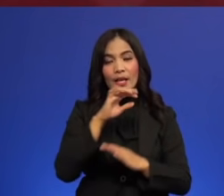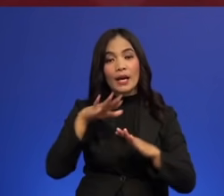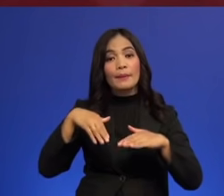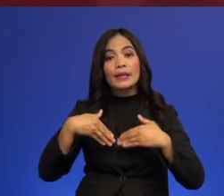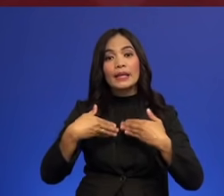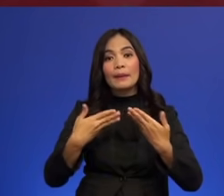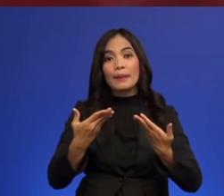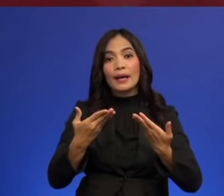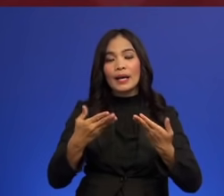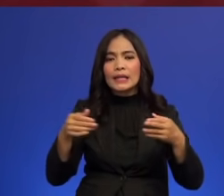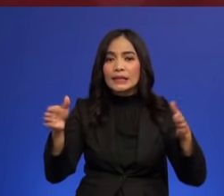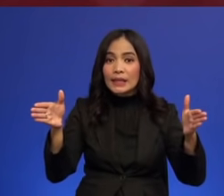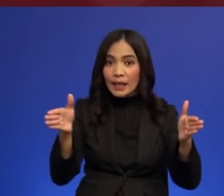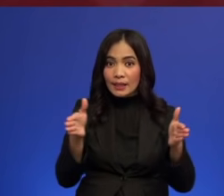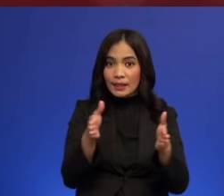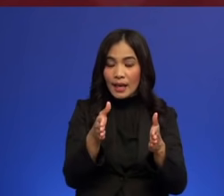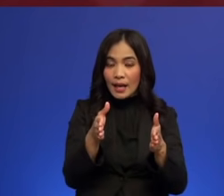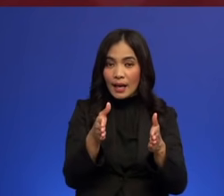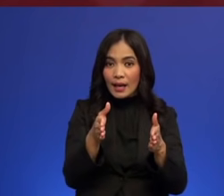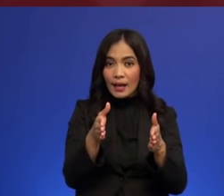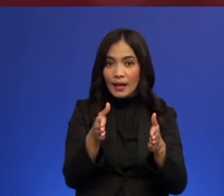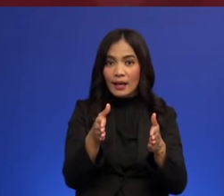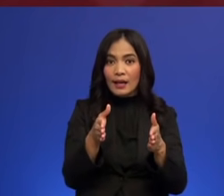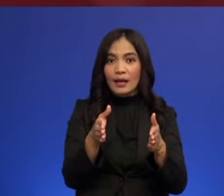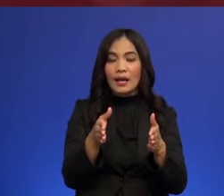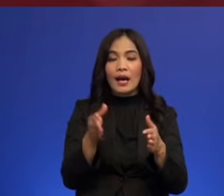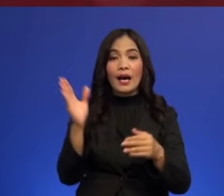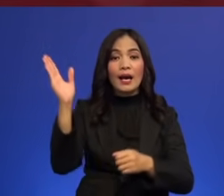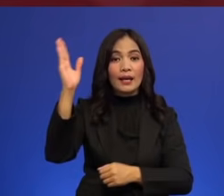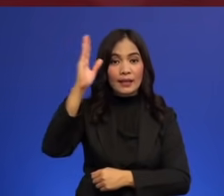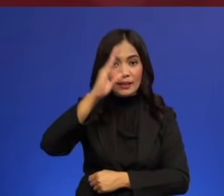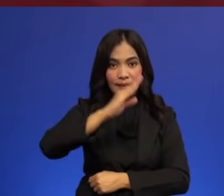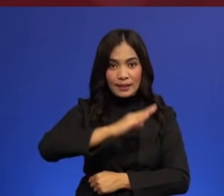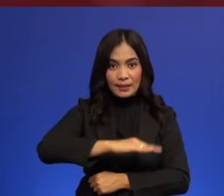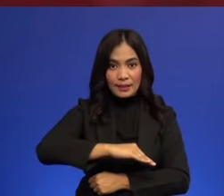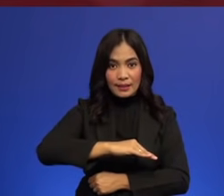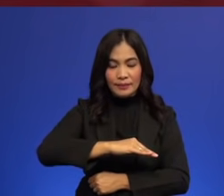Betapa singkatnya hari.